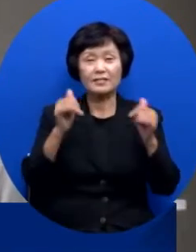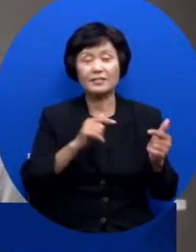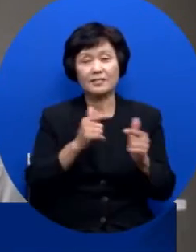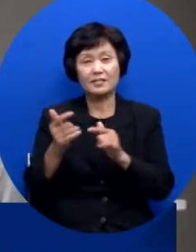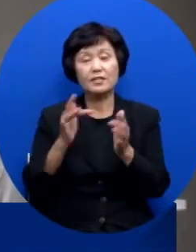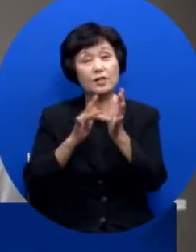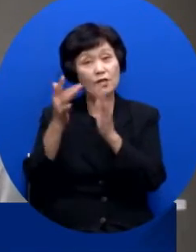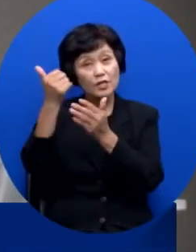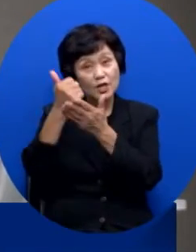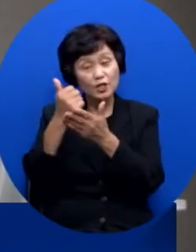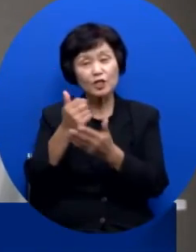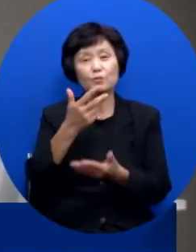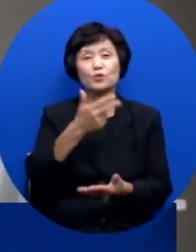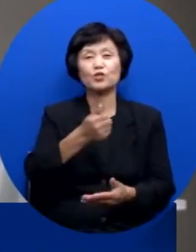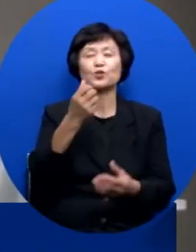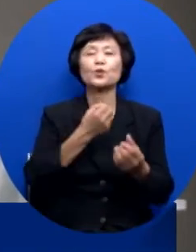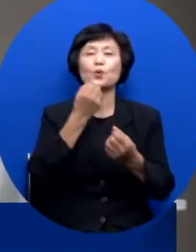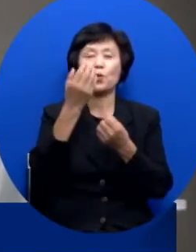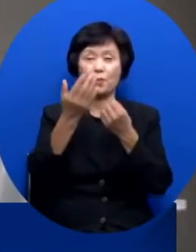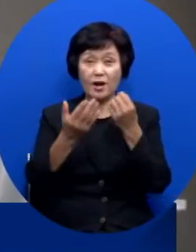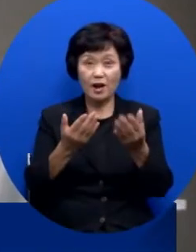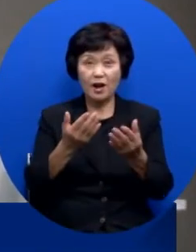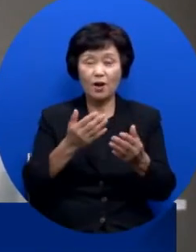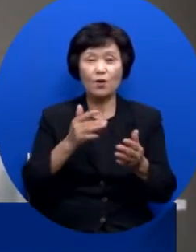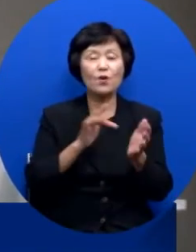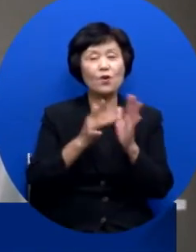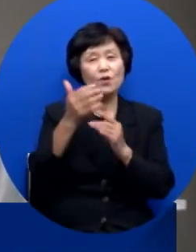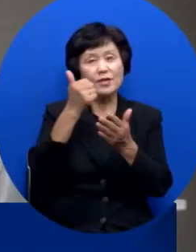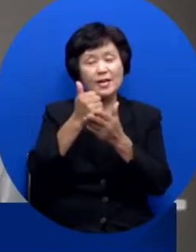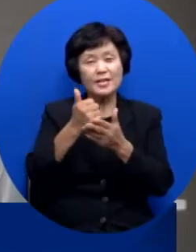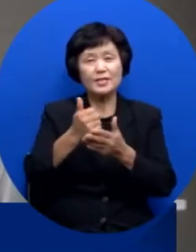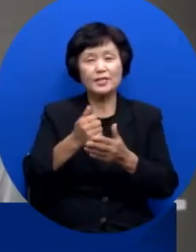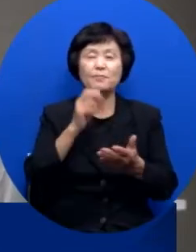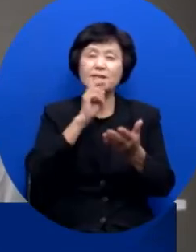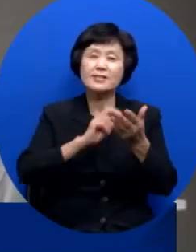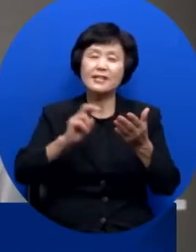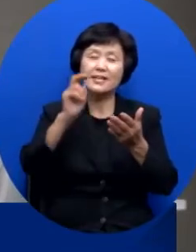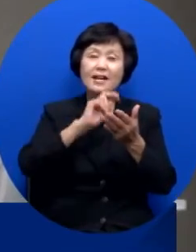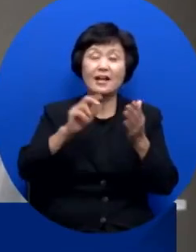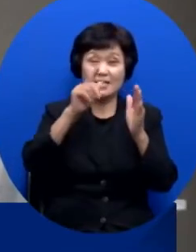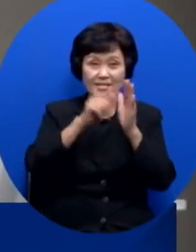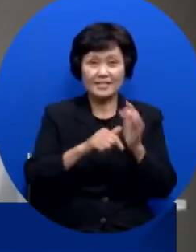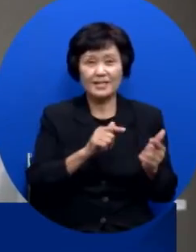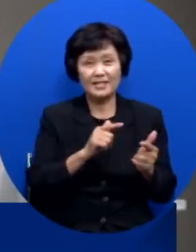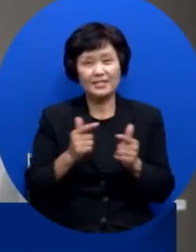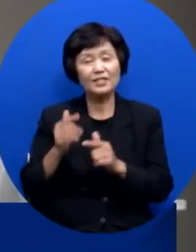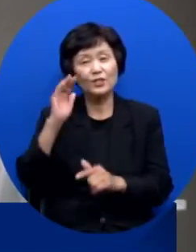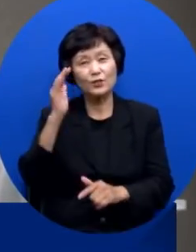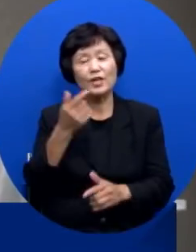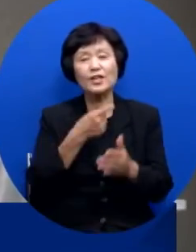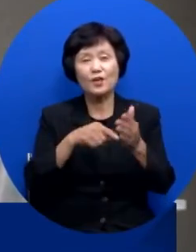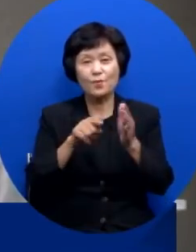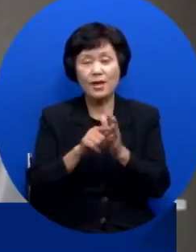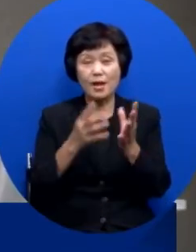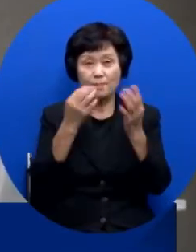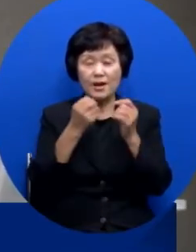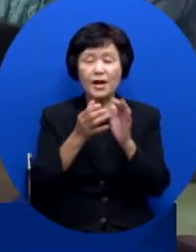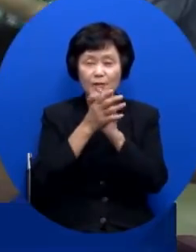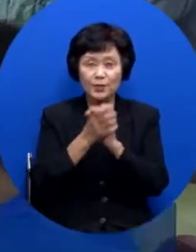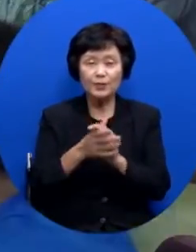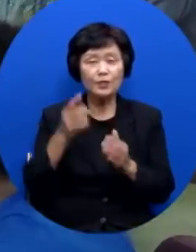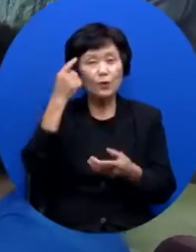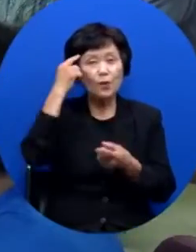땅의 유학생들이 또 예수님을 마음껏 찬양하고 고백할 수 있는 그런 집회 되어질 수 있도록 많은 기도와 관심